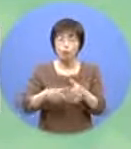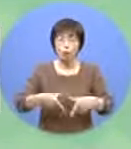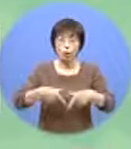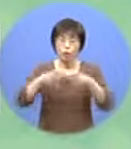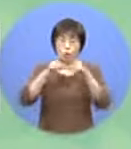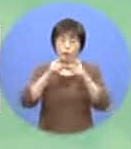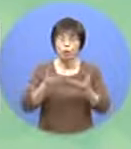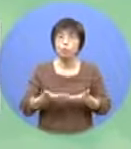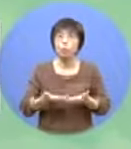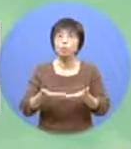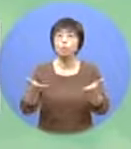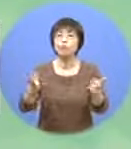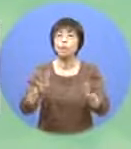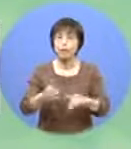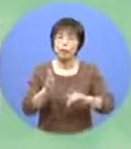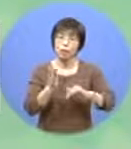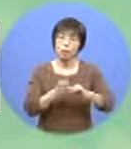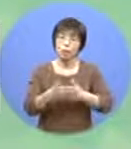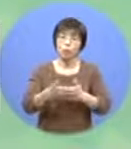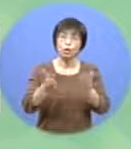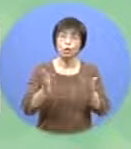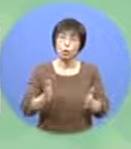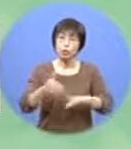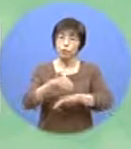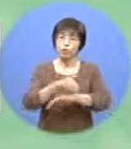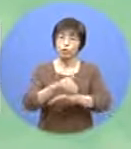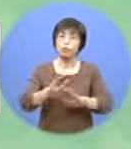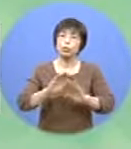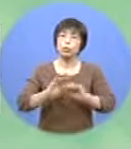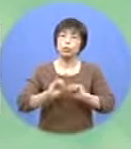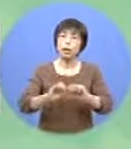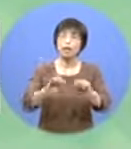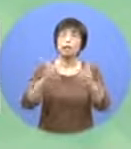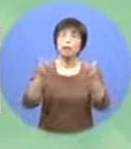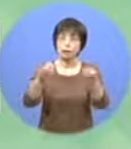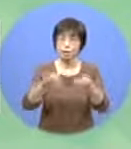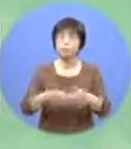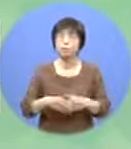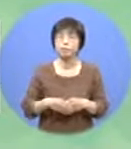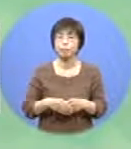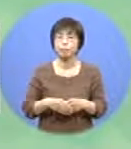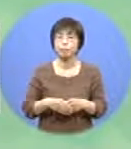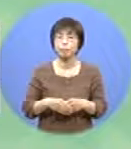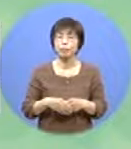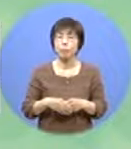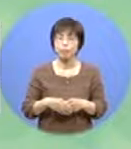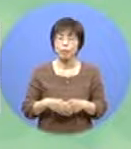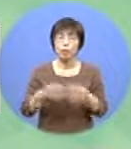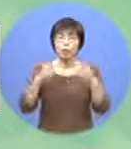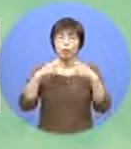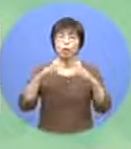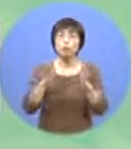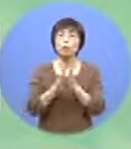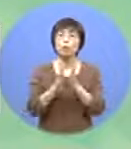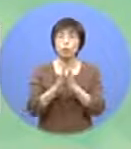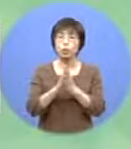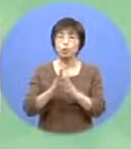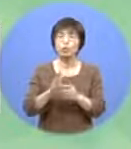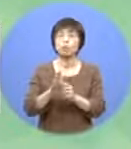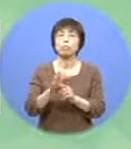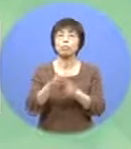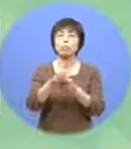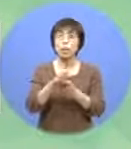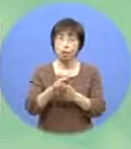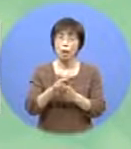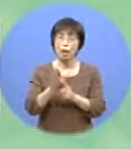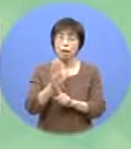いや、また料理教室などを実施しました。龍神村は寒暖の差が大きい